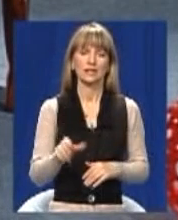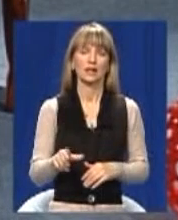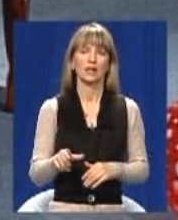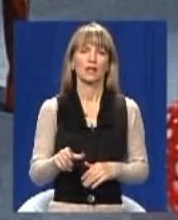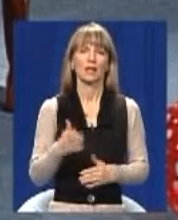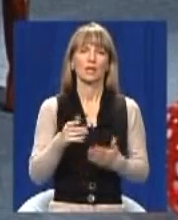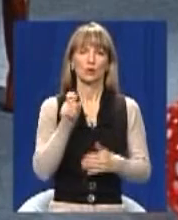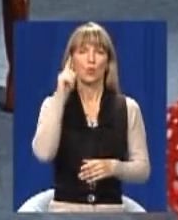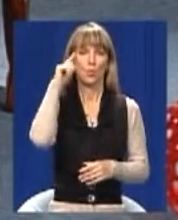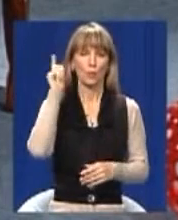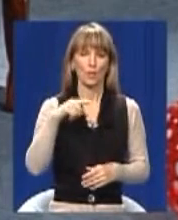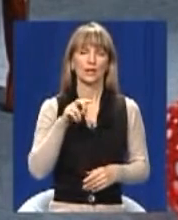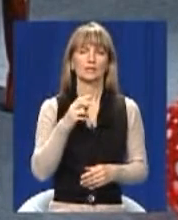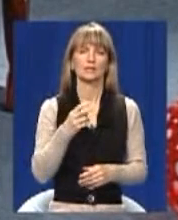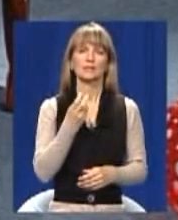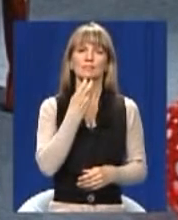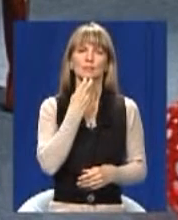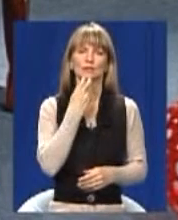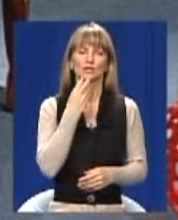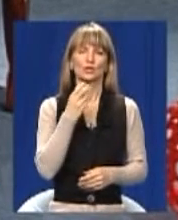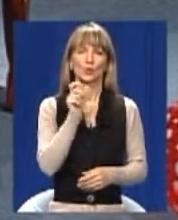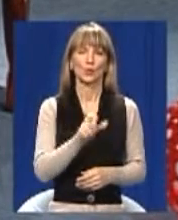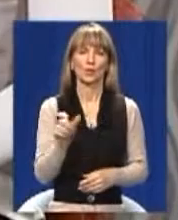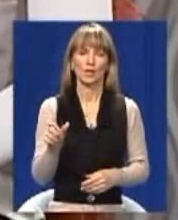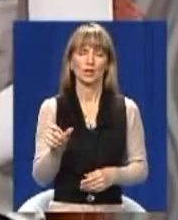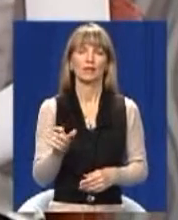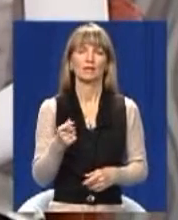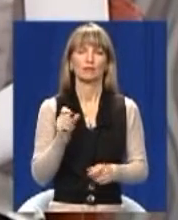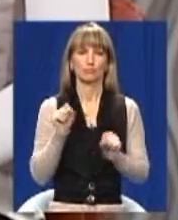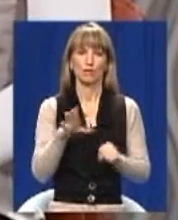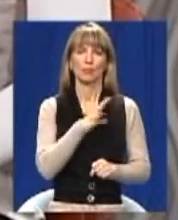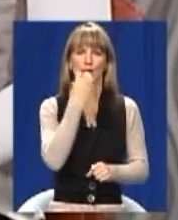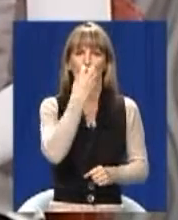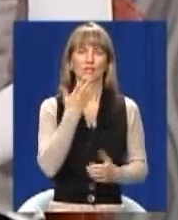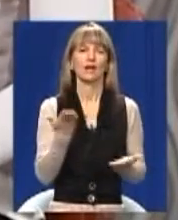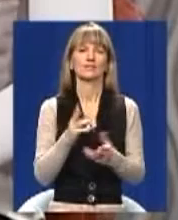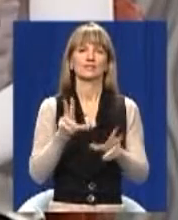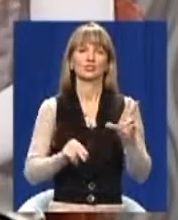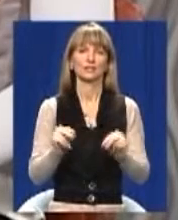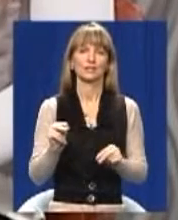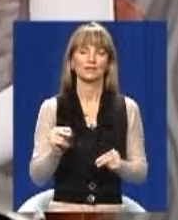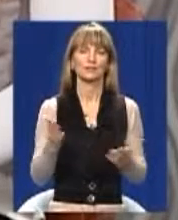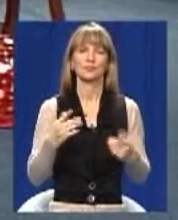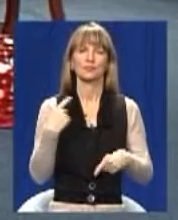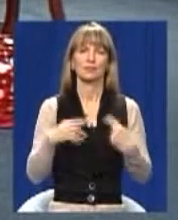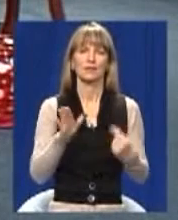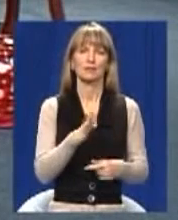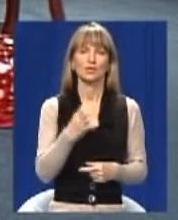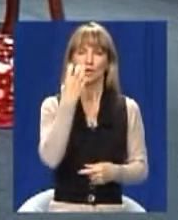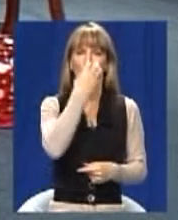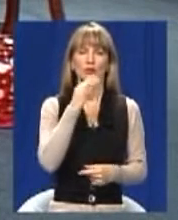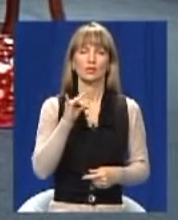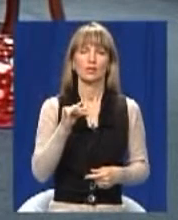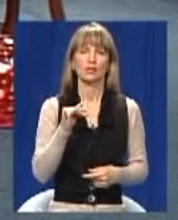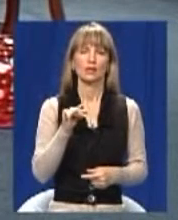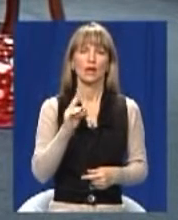людина вміє смішити людей, то вона запросто може стати клоуном. Ага, а як ти вважаєш, яка різниця між клоуном та